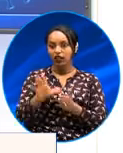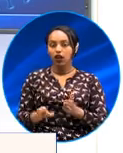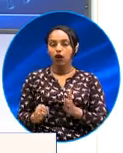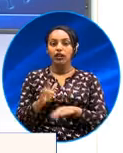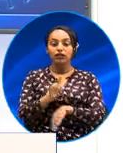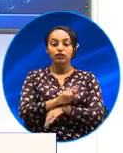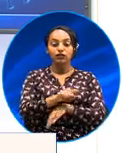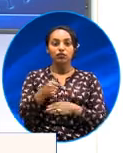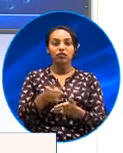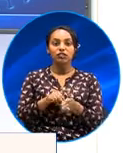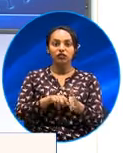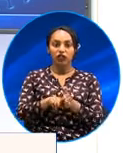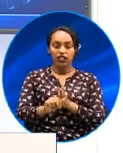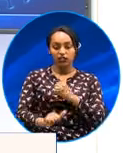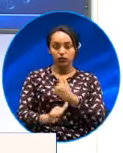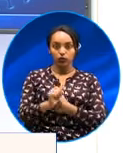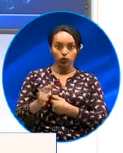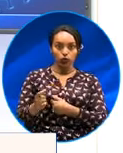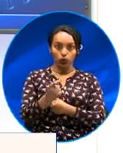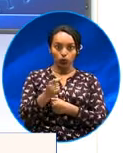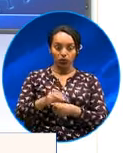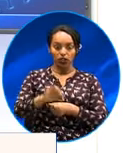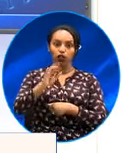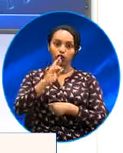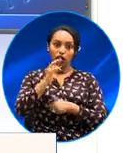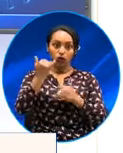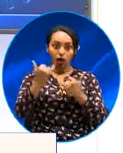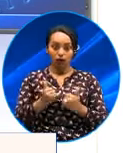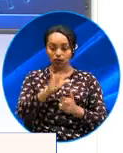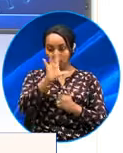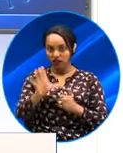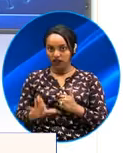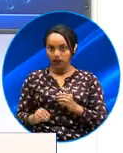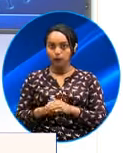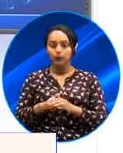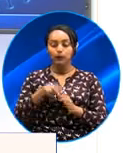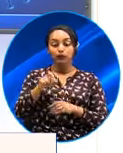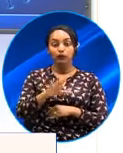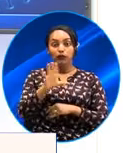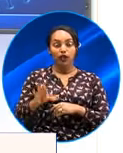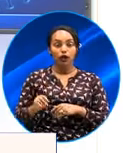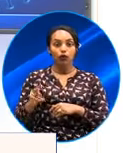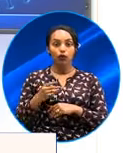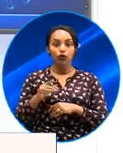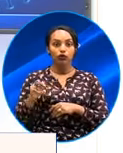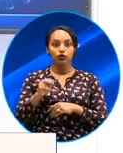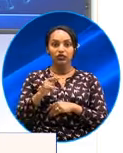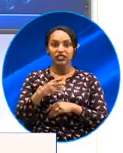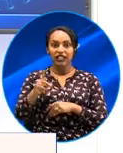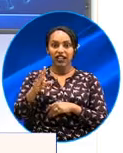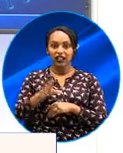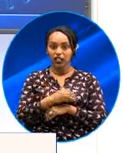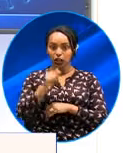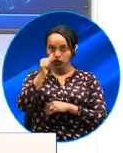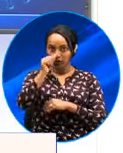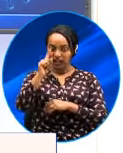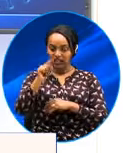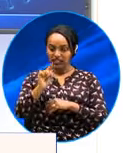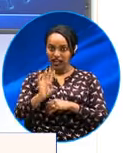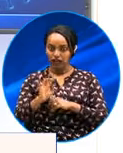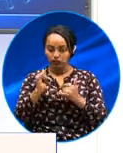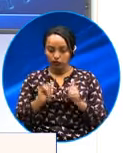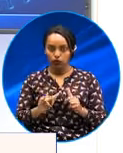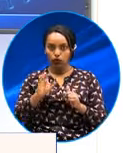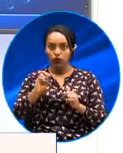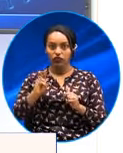አፍሪካውያን ዜጎች ደግሞ በዚሁ ቫይረስ ተጠቂ ሆነው እየተገኙ ናቸው። አሁንም በአፍሪካ ደቡብ አፍሪካ፣ ሞሮኮ፣ ቱኒዚያ እና ኢትዮጵያ ከ1-4